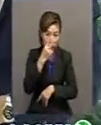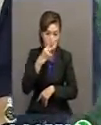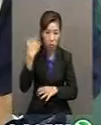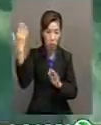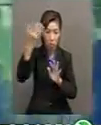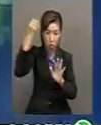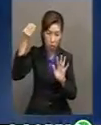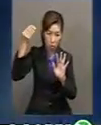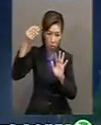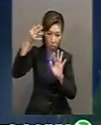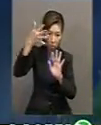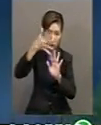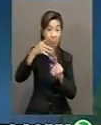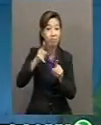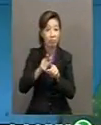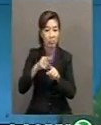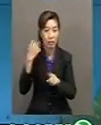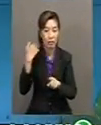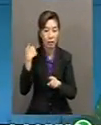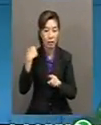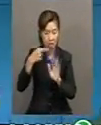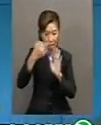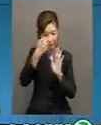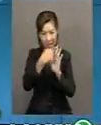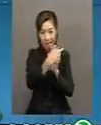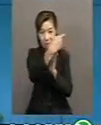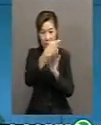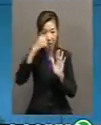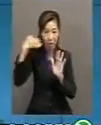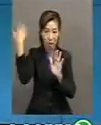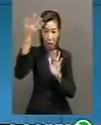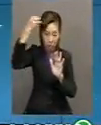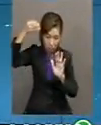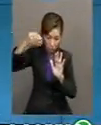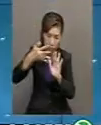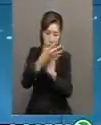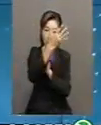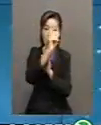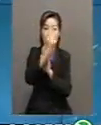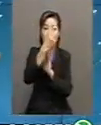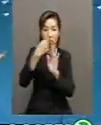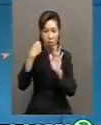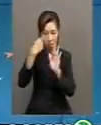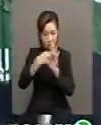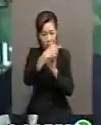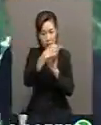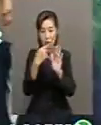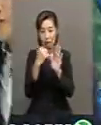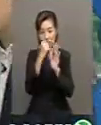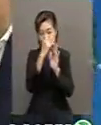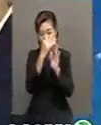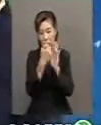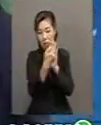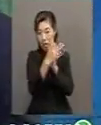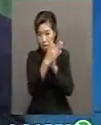รสุมนั้นก็จะพาดผ่านบริเวณของพื้นที่ทางด้านภาคเหนือกับภาคอีสานกลับมาเหมือนเดิมนะครับจะทำให้พื้นที่บริเวณของภาคเหนือกับภาคอีสาน